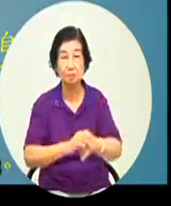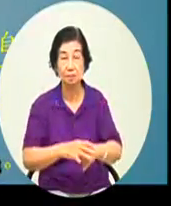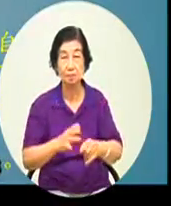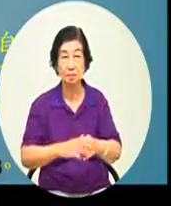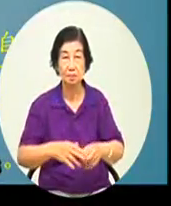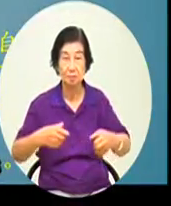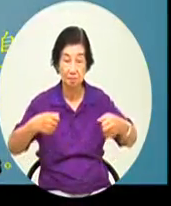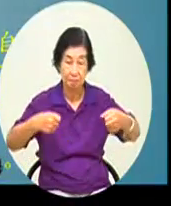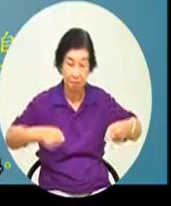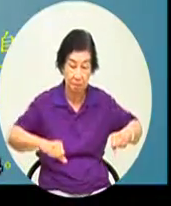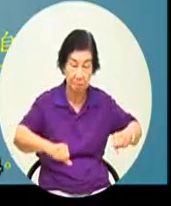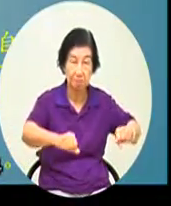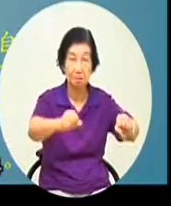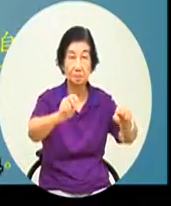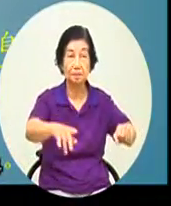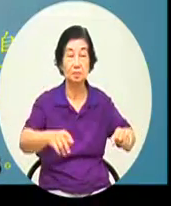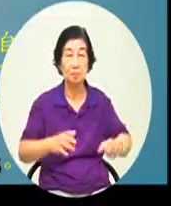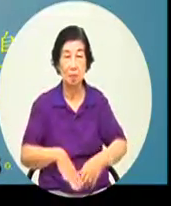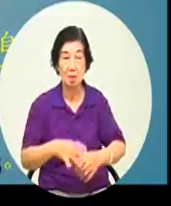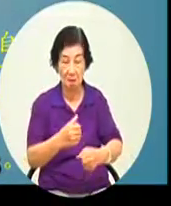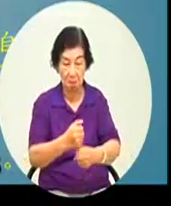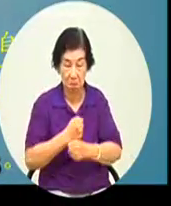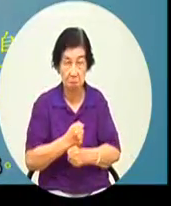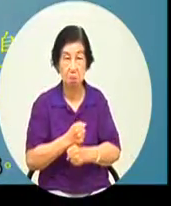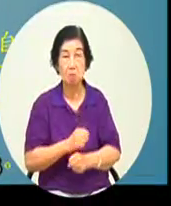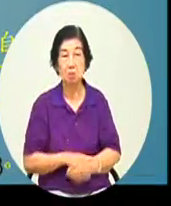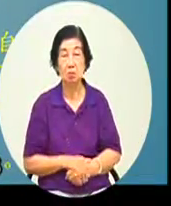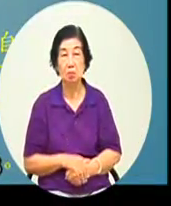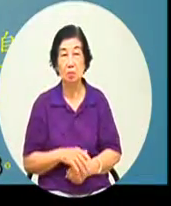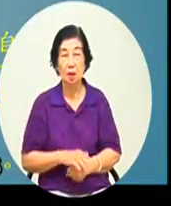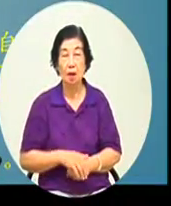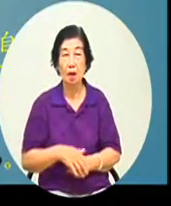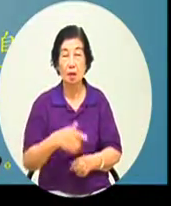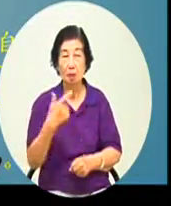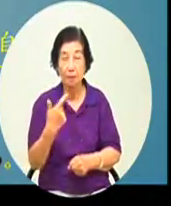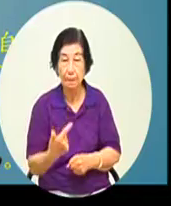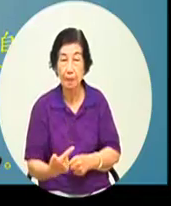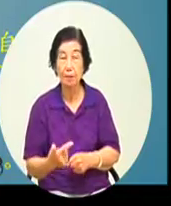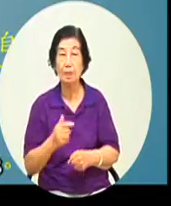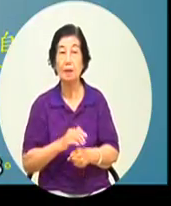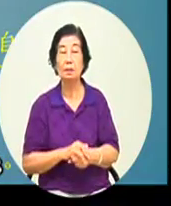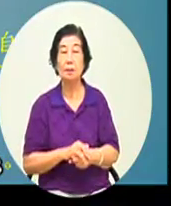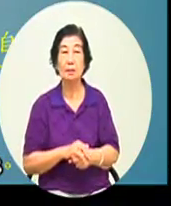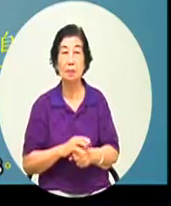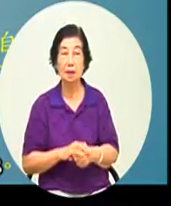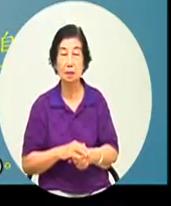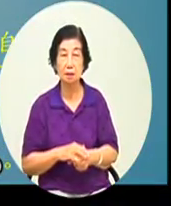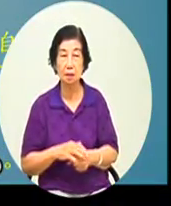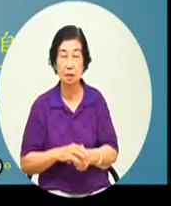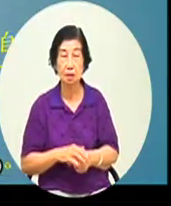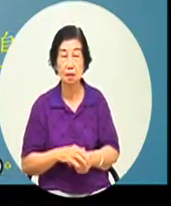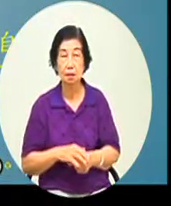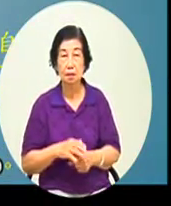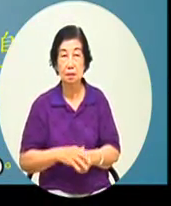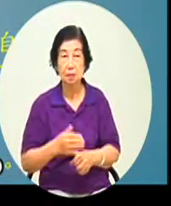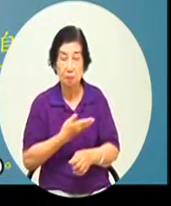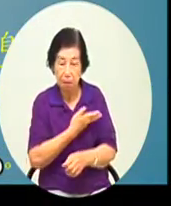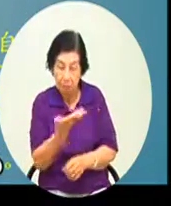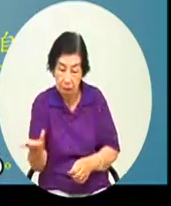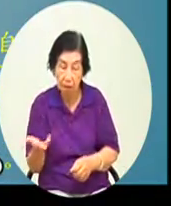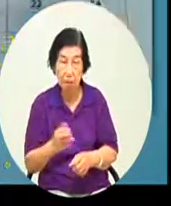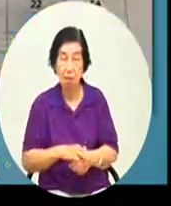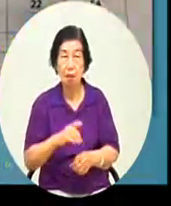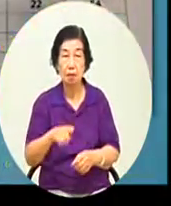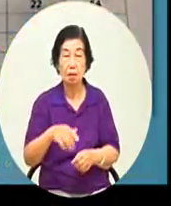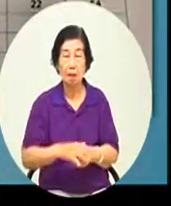呢，还是一样要注意一下哈，这个礼让的部分啊，大家吼唔通，那个还是放慢速度在这个区块里头哈，